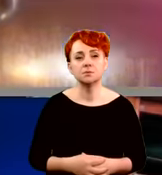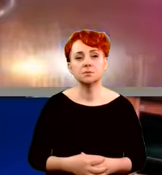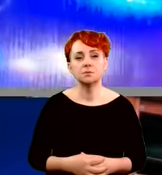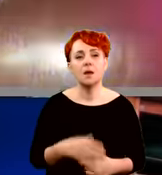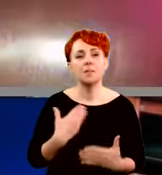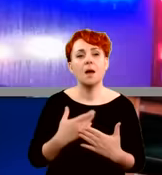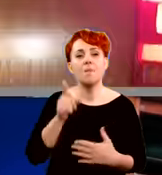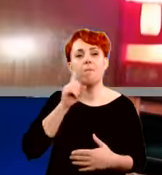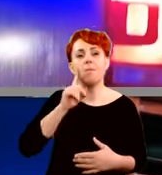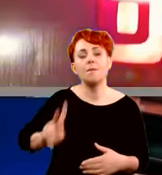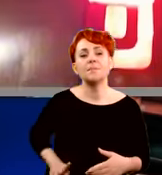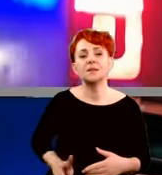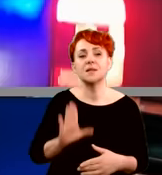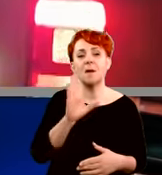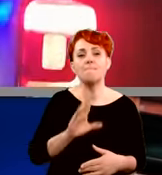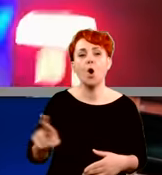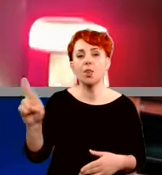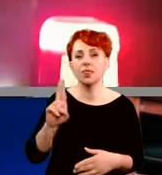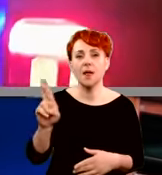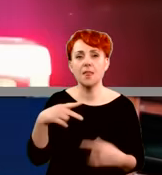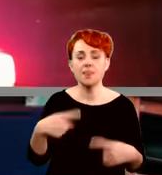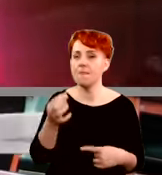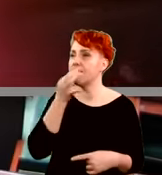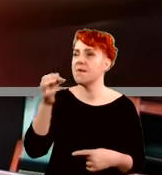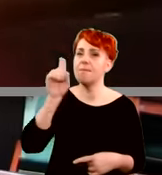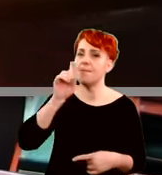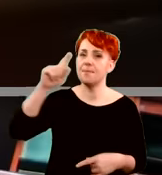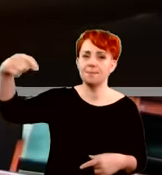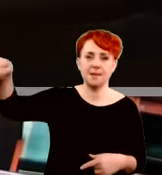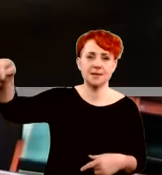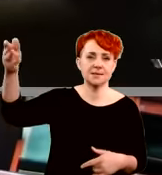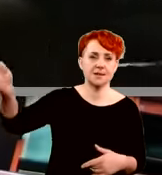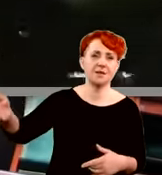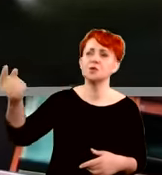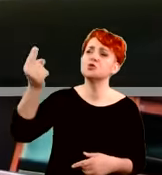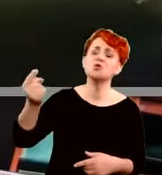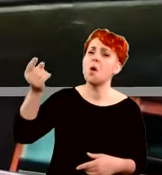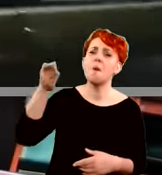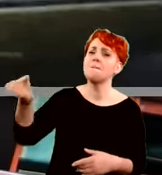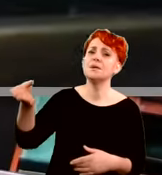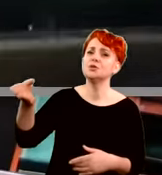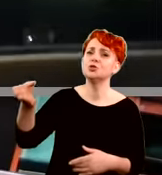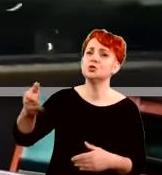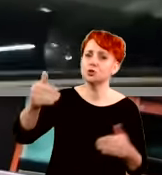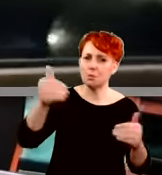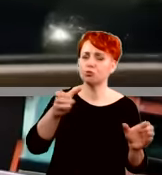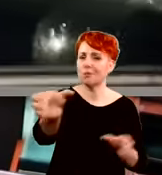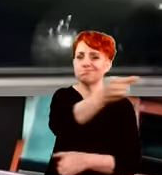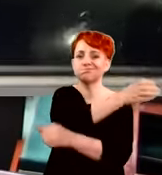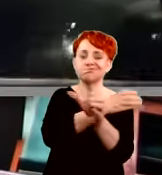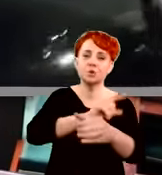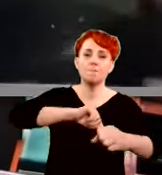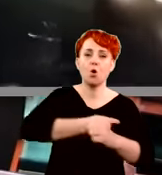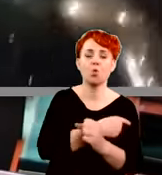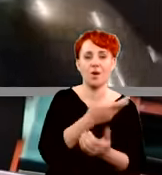minister Adam Bodnar nie zapytał pana prezydenta, co sądzi o możliwości odwołania pana prokuratora